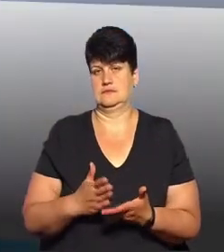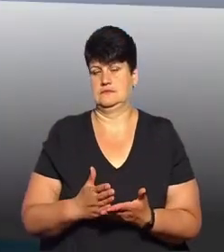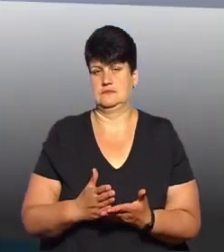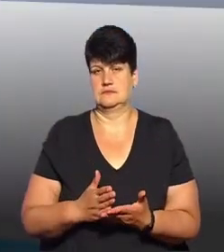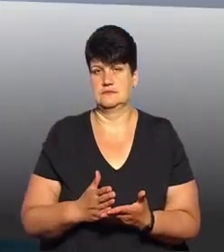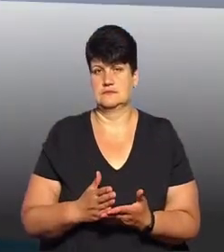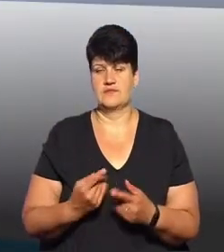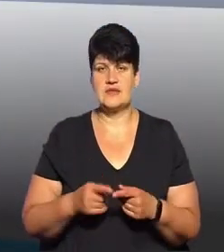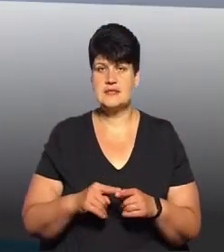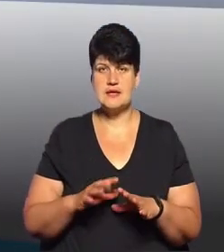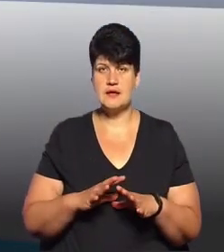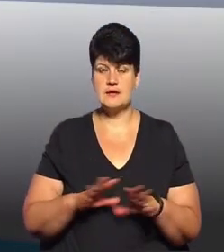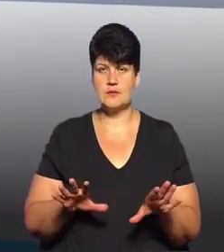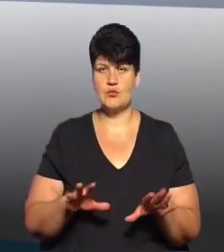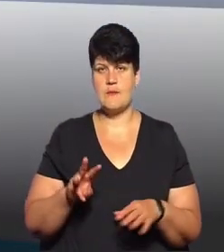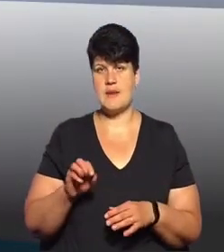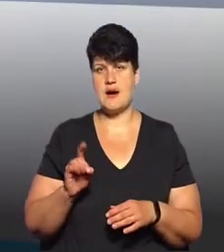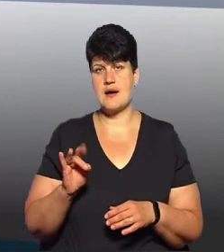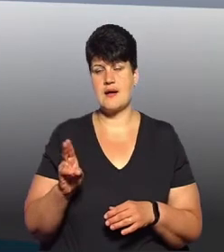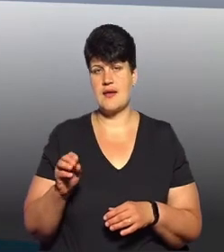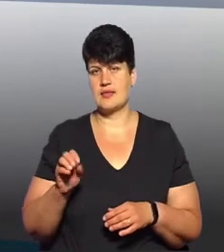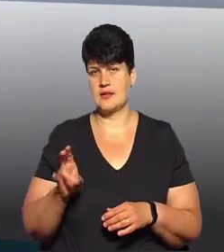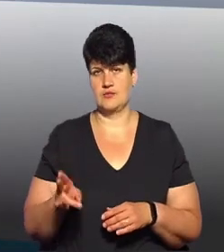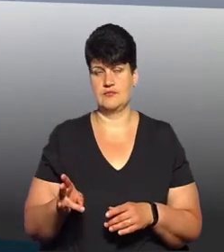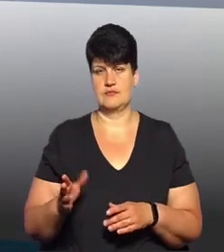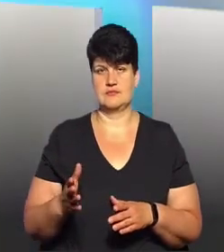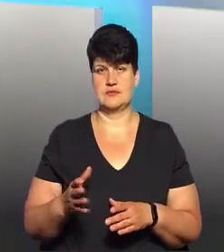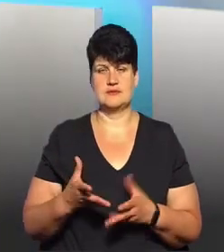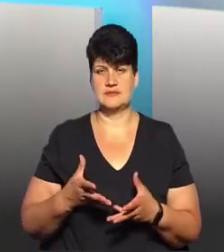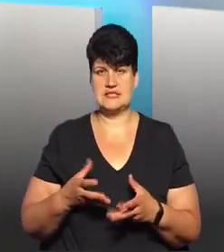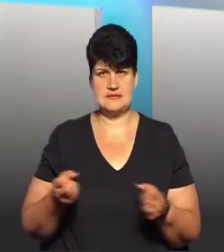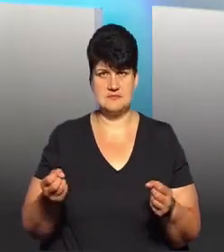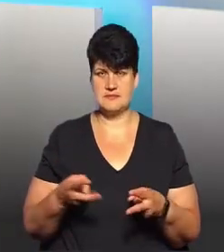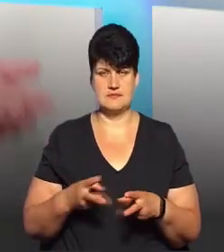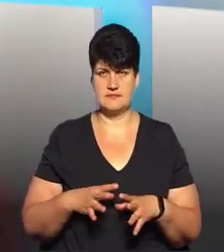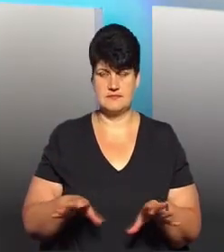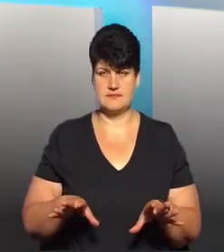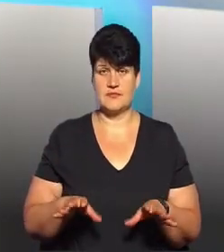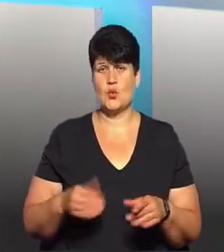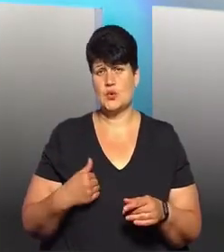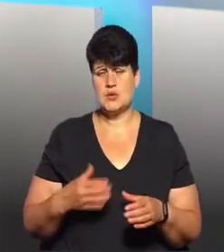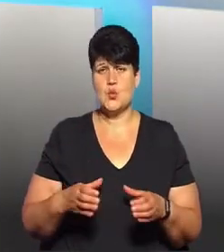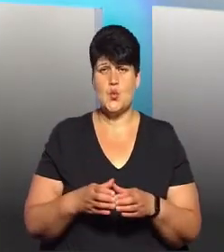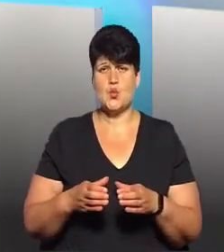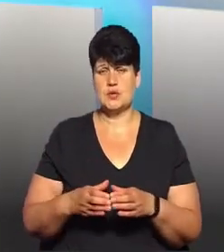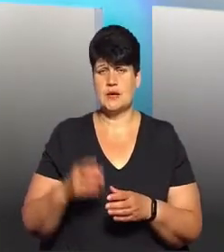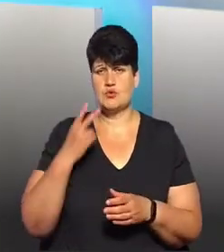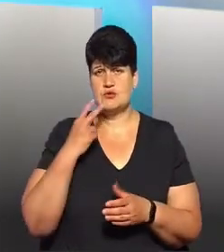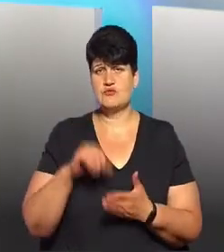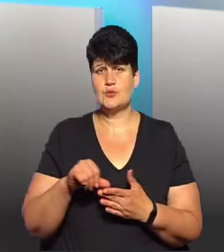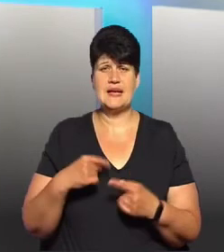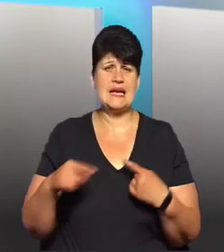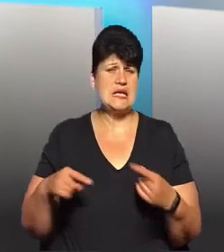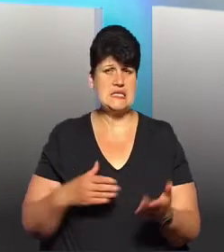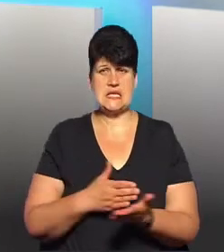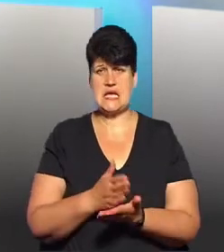був якийсь такий маркетинговий хід? Ні, зовсім, абсолютно. Зумисно. Знову ж таки, у нас постійно гурти виступають абсолютно різних напрямків,